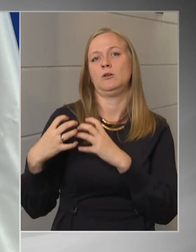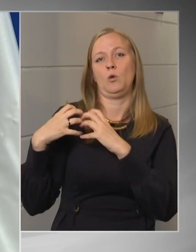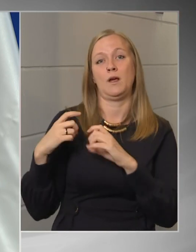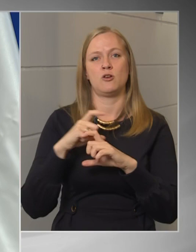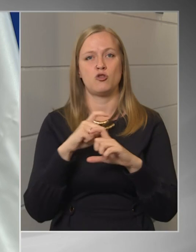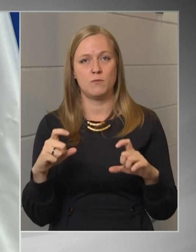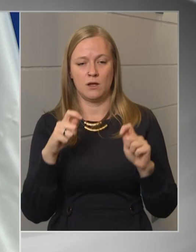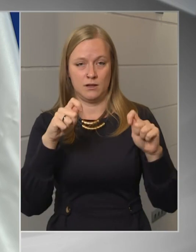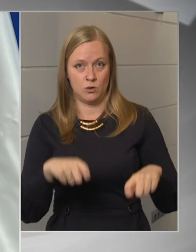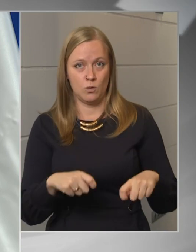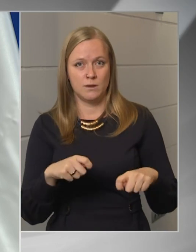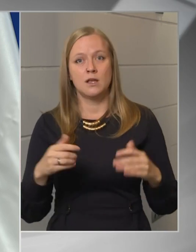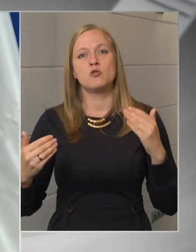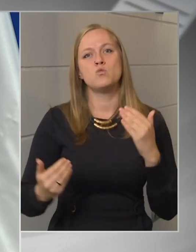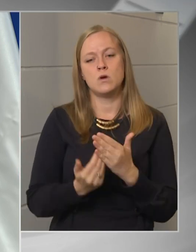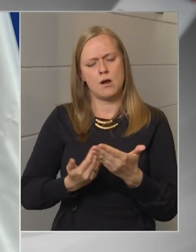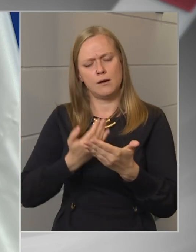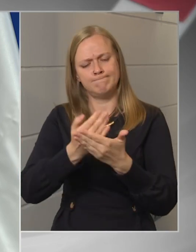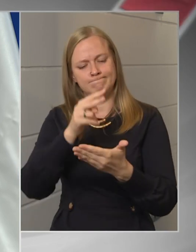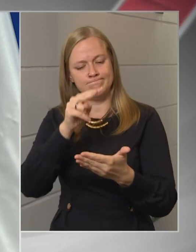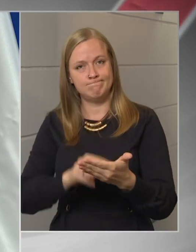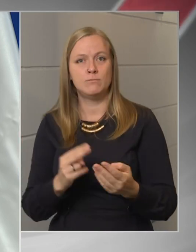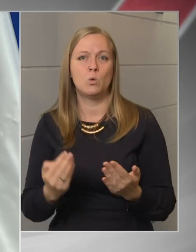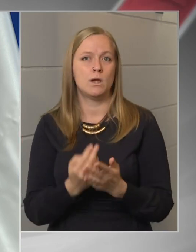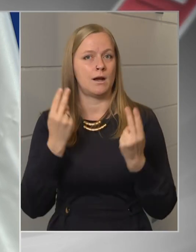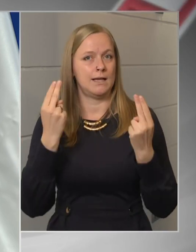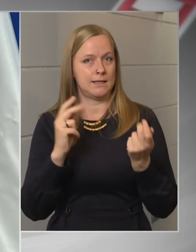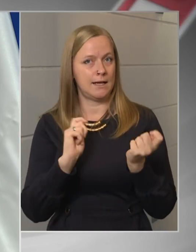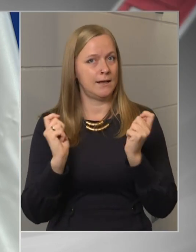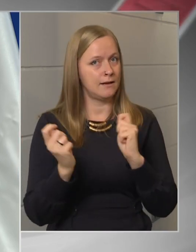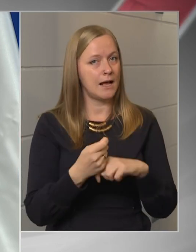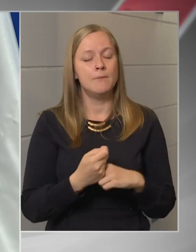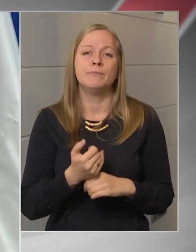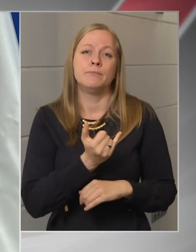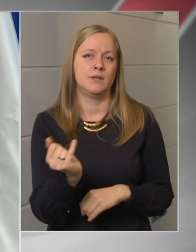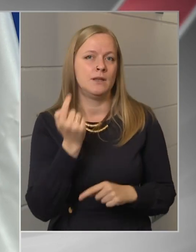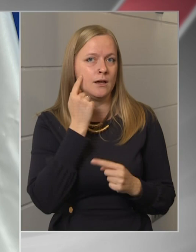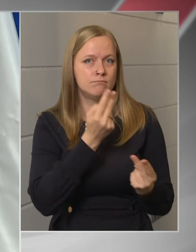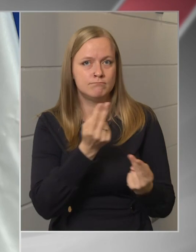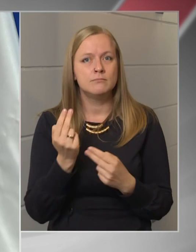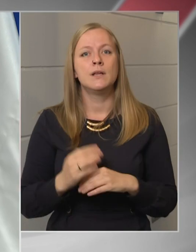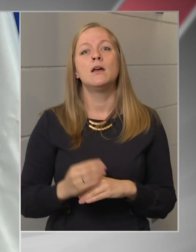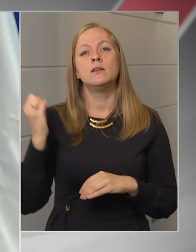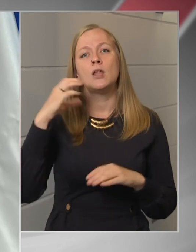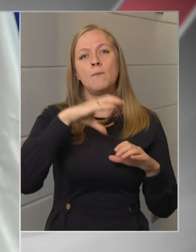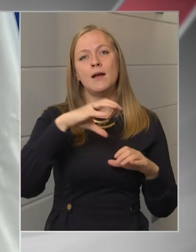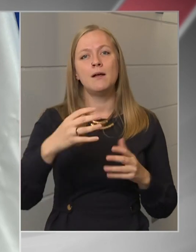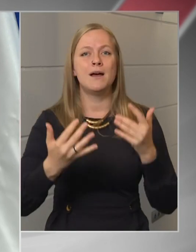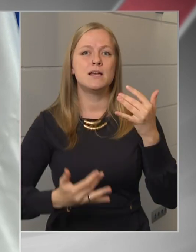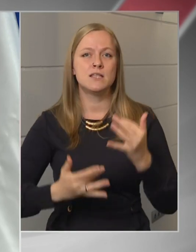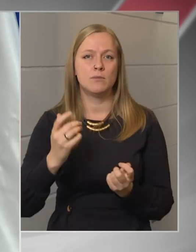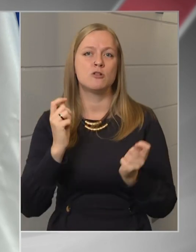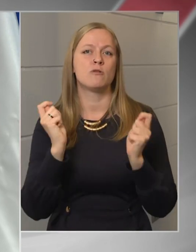újraértékelte. Az ugye mindenki számára világos, hogy a napelem elszámolásban történő